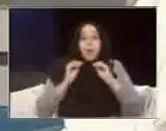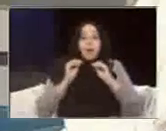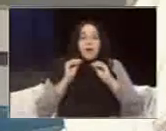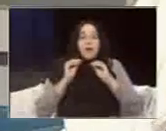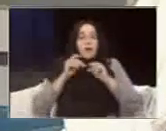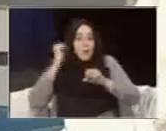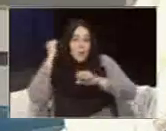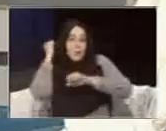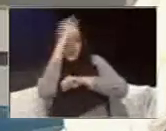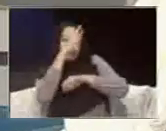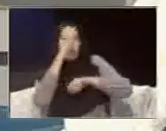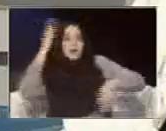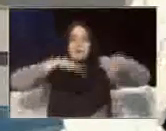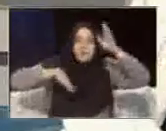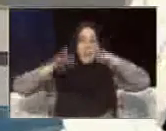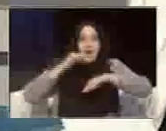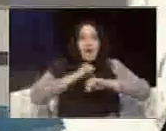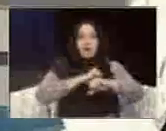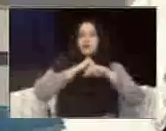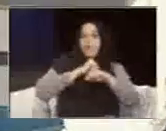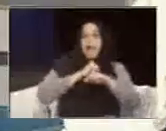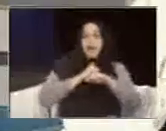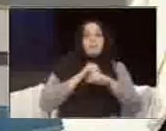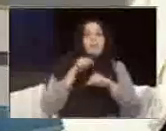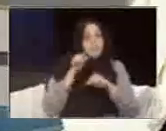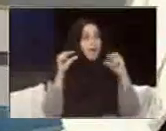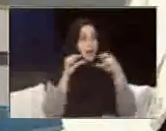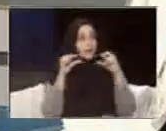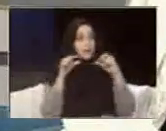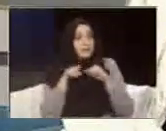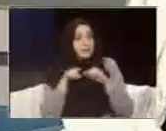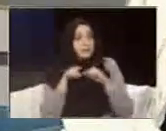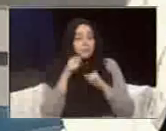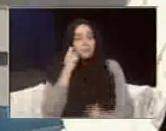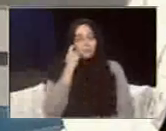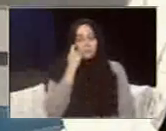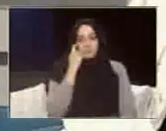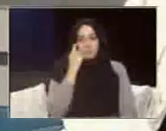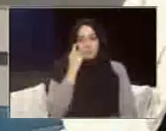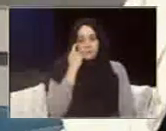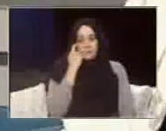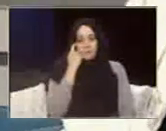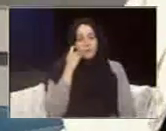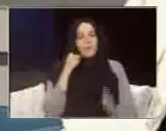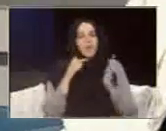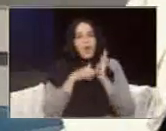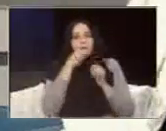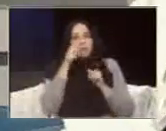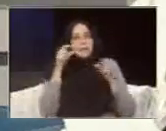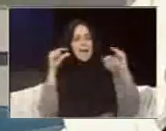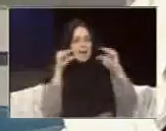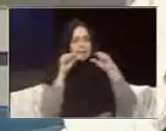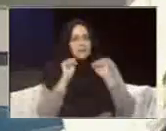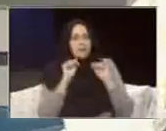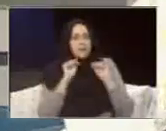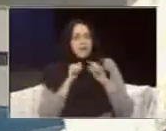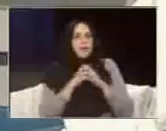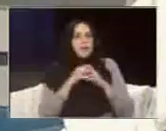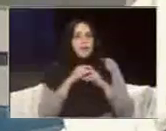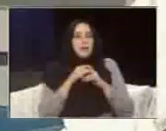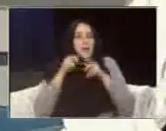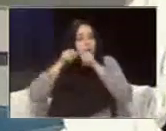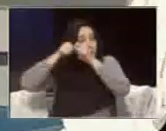الرماية والسباحة وركوب الخيل. وهذه رواية من رواية الحديث، يعني حينما نعلق على هذا الحديث فقط،